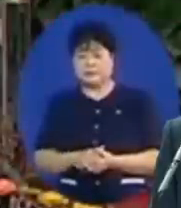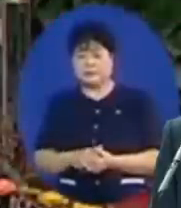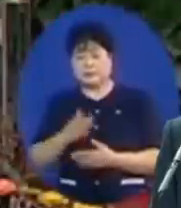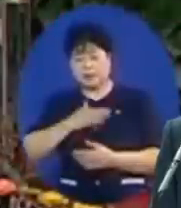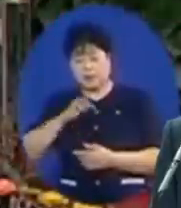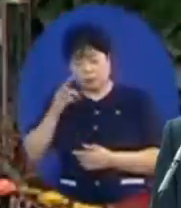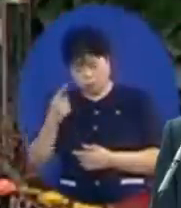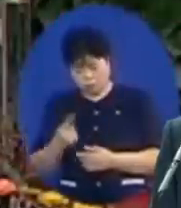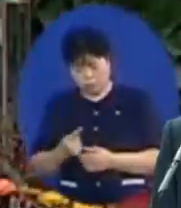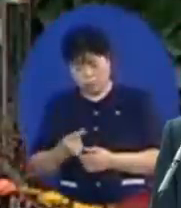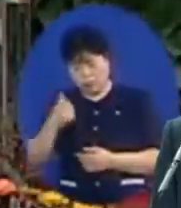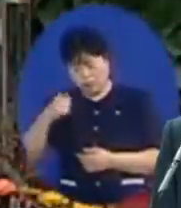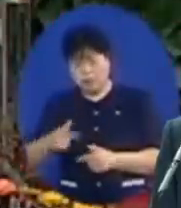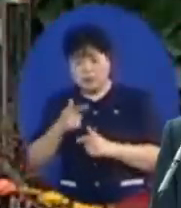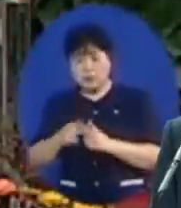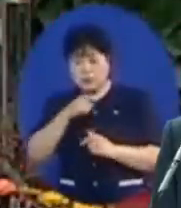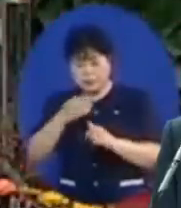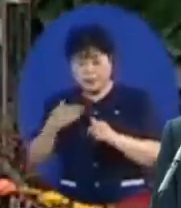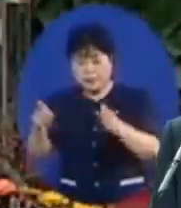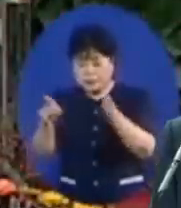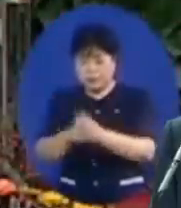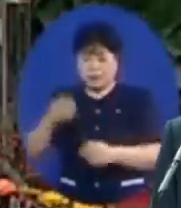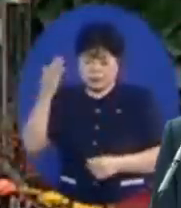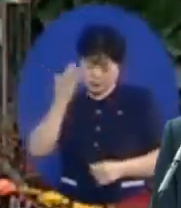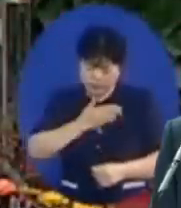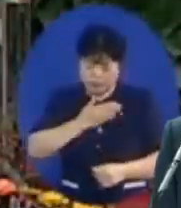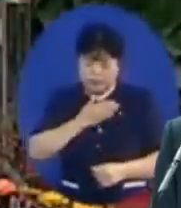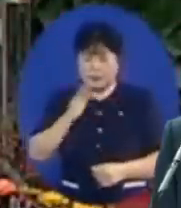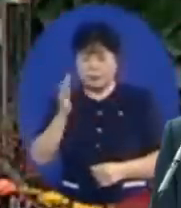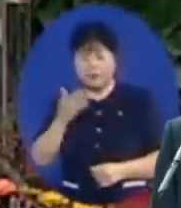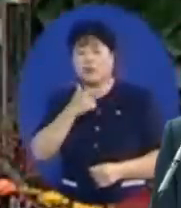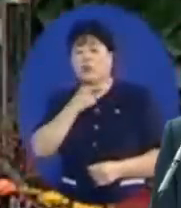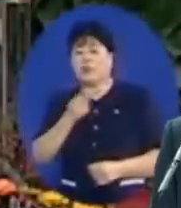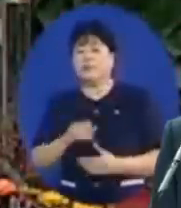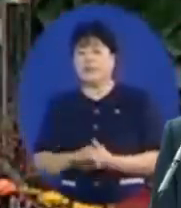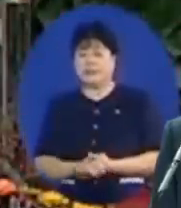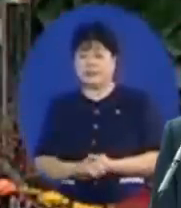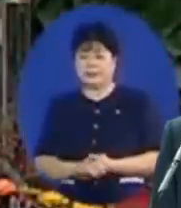나도 그 아들 예수 그리스도의 피를 믿고 깨끗하게 됨을 원합니다.